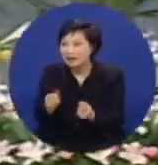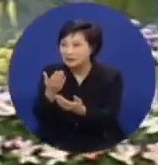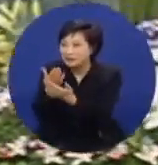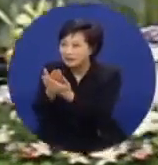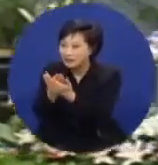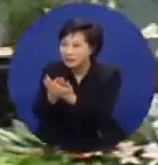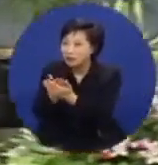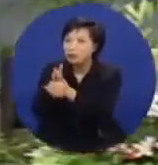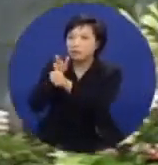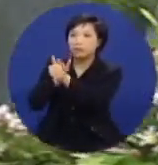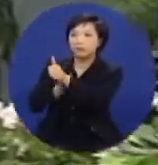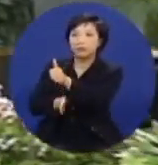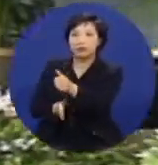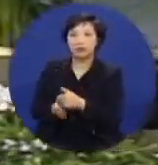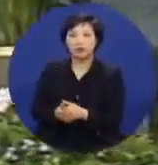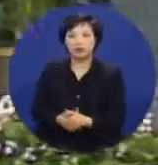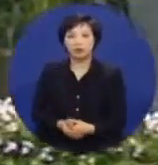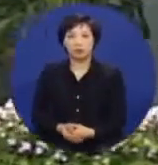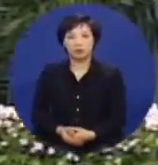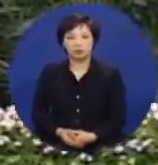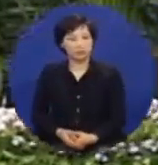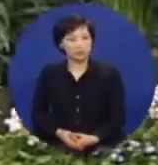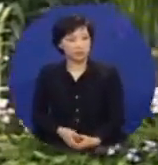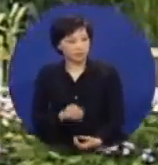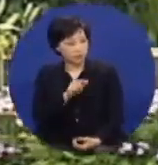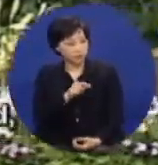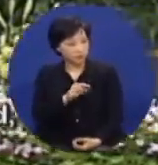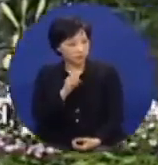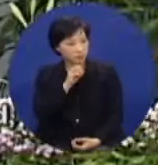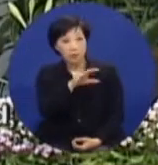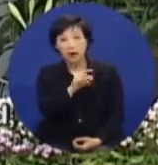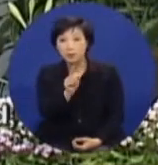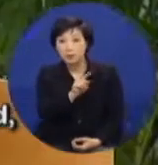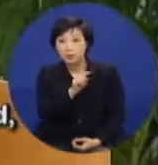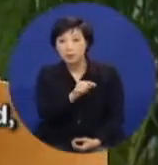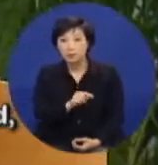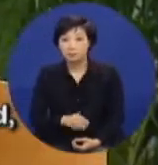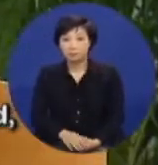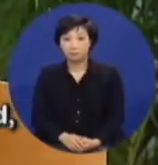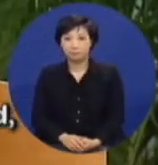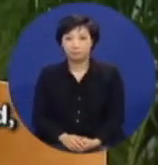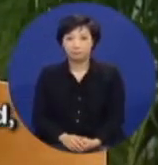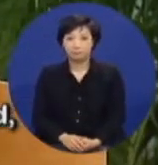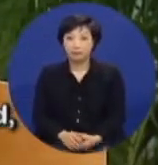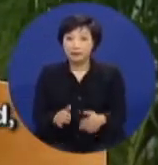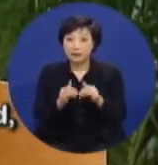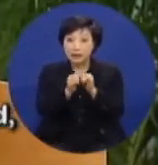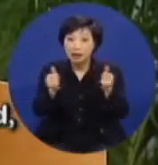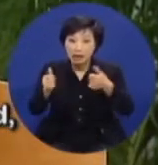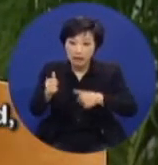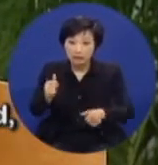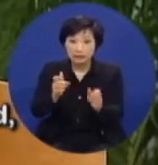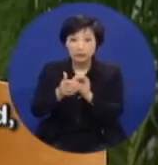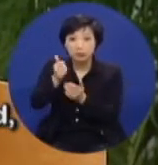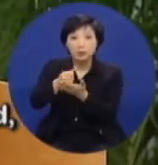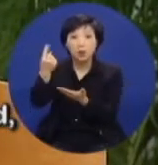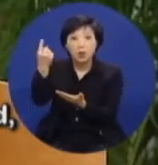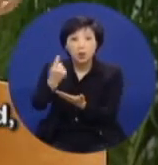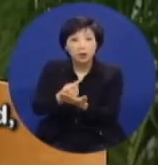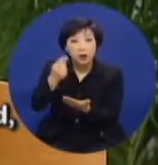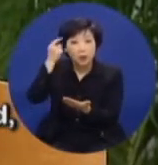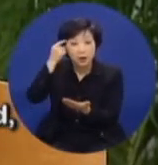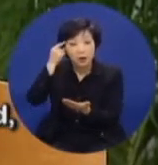합니다 하니까 예수께 그에게 말하기를 임자가 운 것은